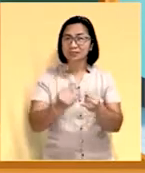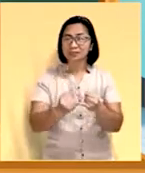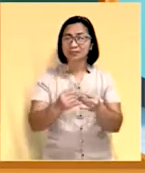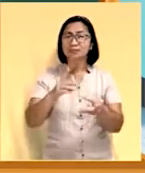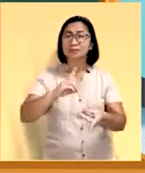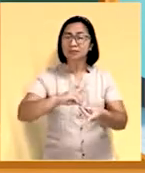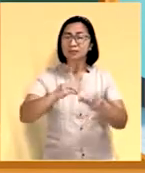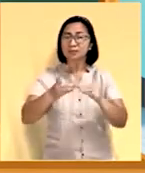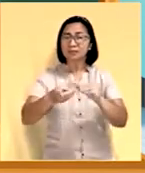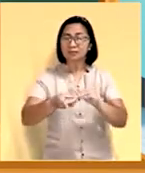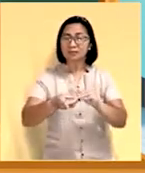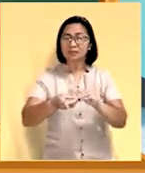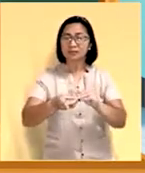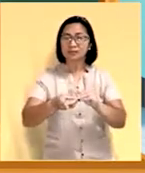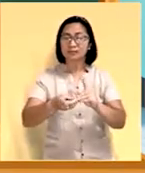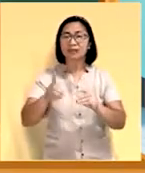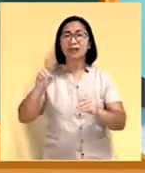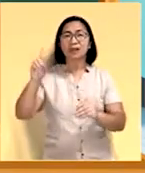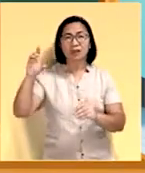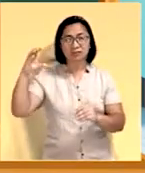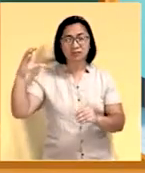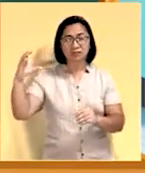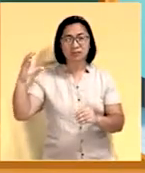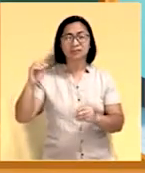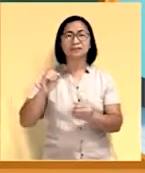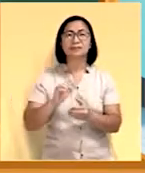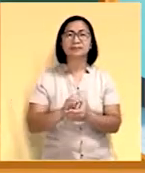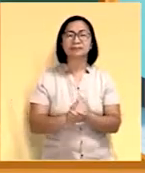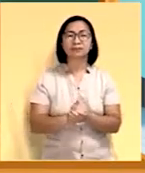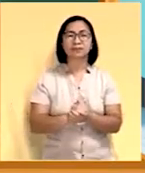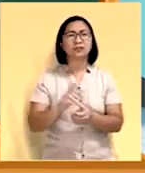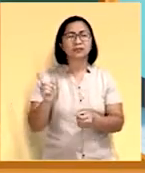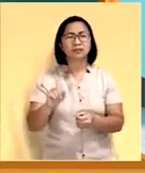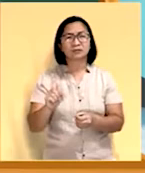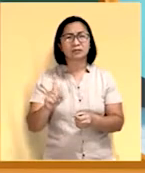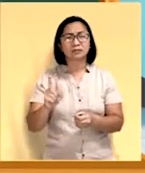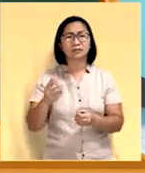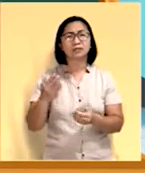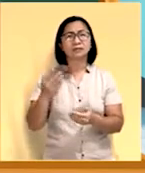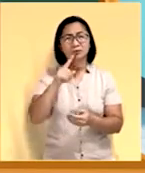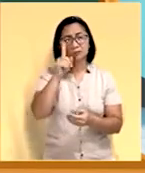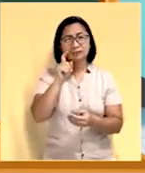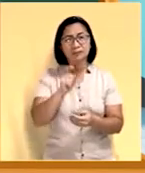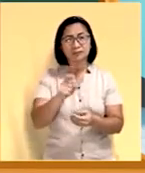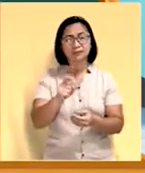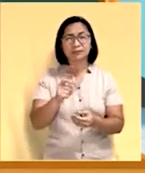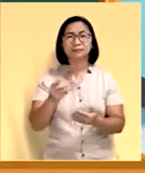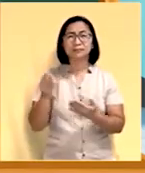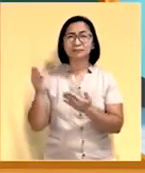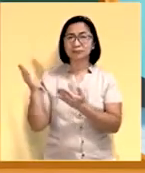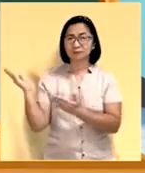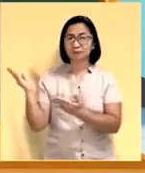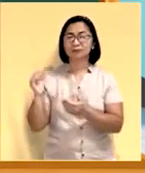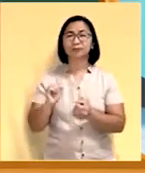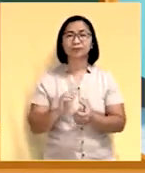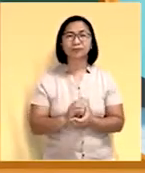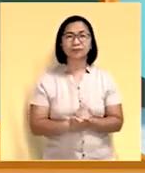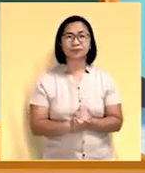Pinakahuli ay ang mga digits na nasa hundreds. Ano ang mga yun?